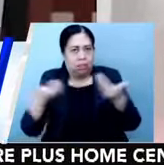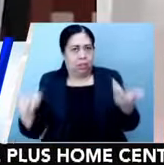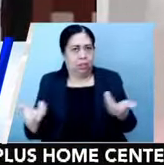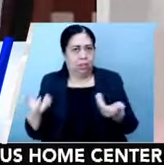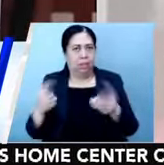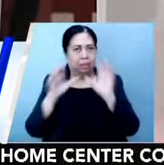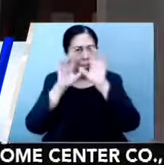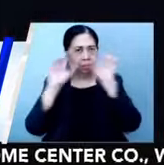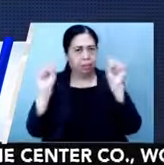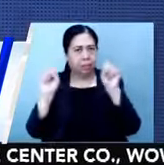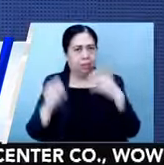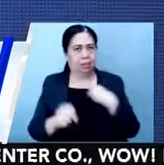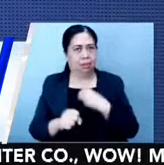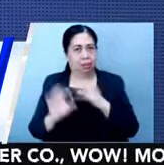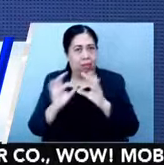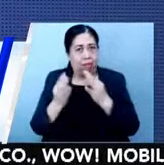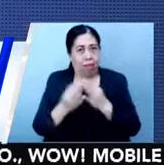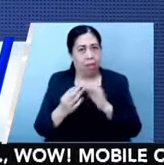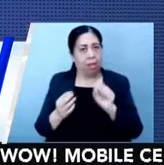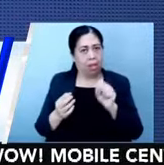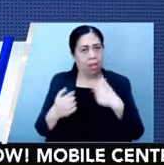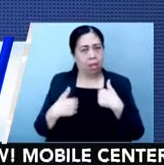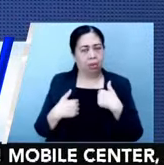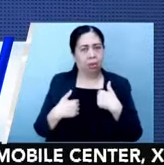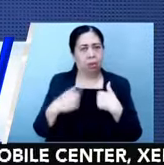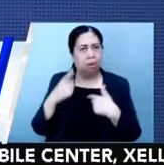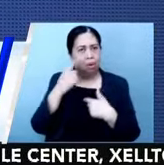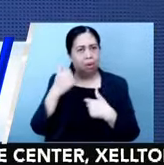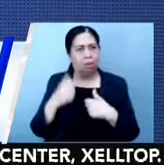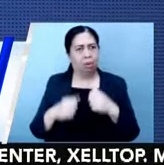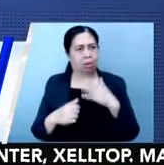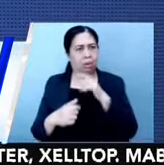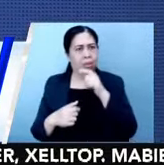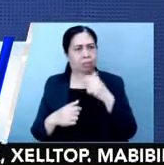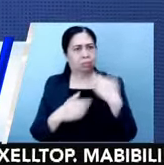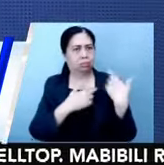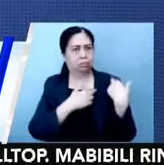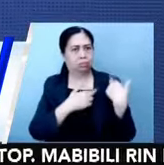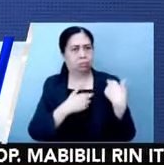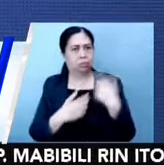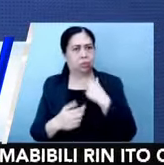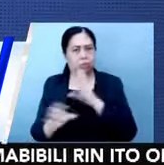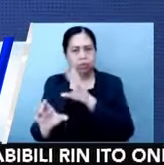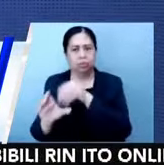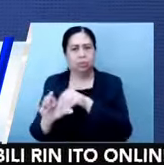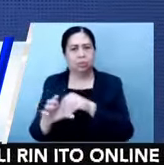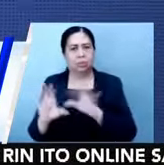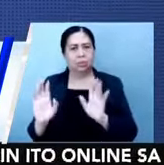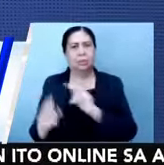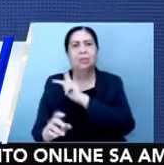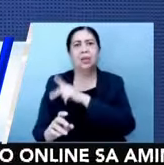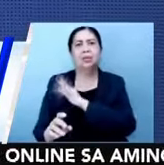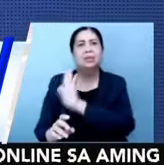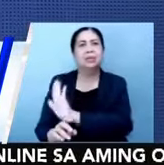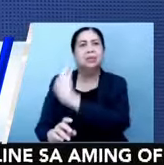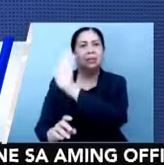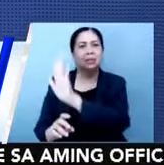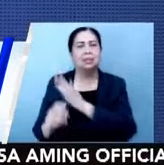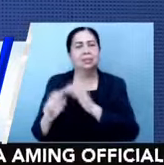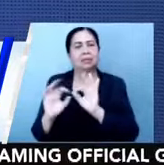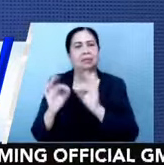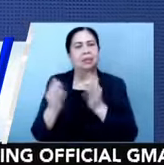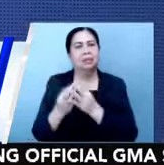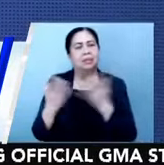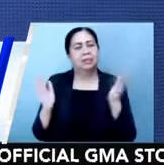miyembro ng pamilya Marcos. I don't think it is a duty for a president to be involved. That is a personal matter for the Marcos family. But you